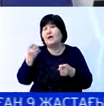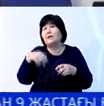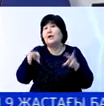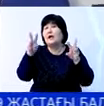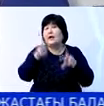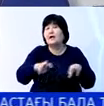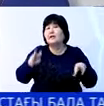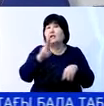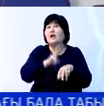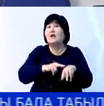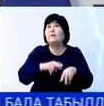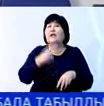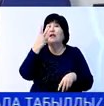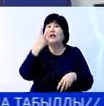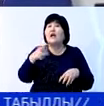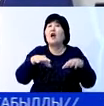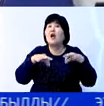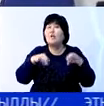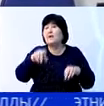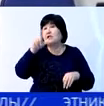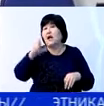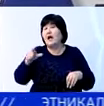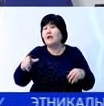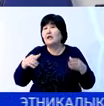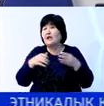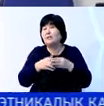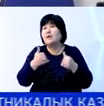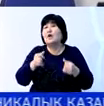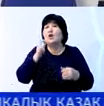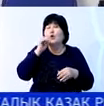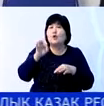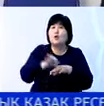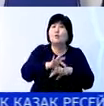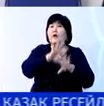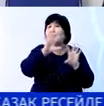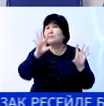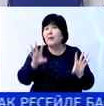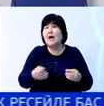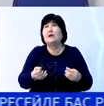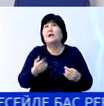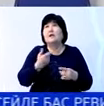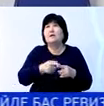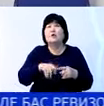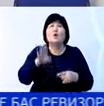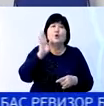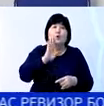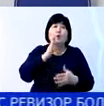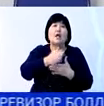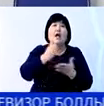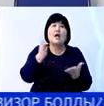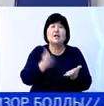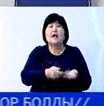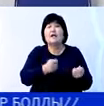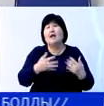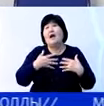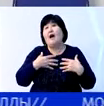аудандық полиция бөлімінің 2 машинына адамдық қызметкерлер бар, күйім бар, бәрі суларын, нандарын алып келіп,